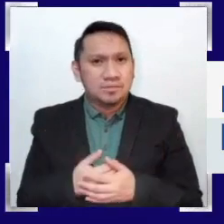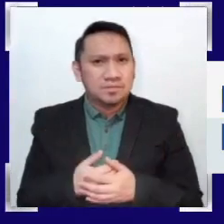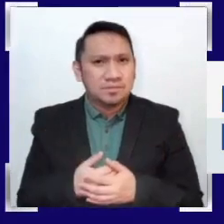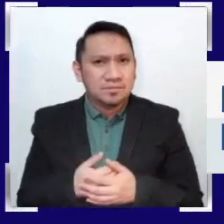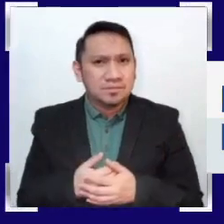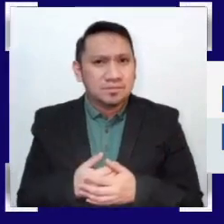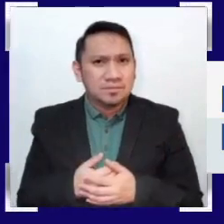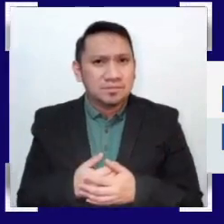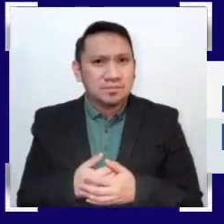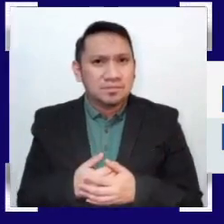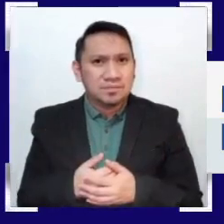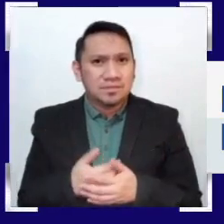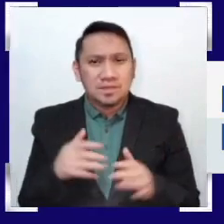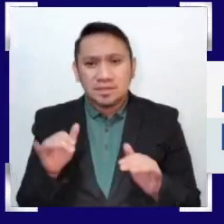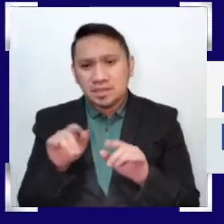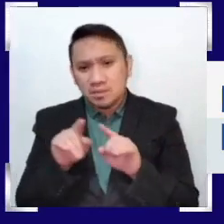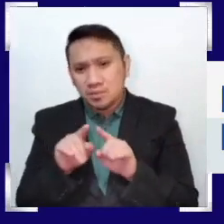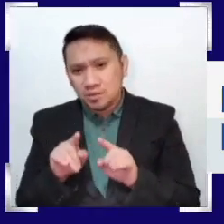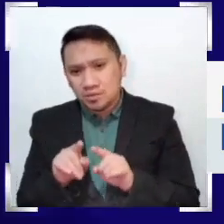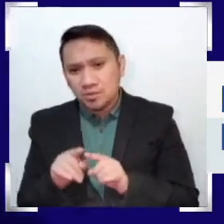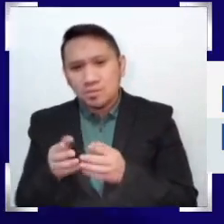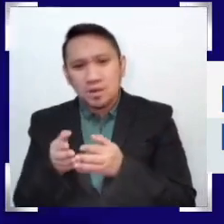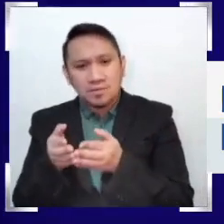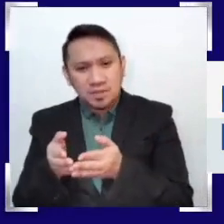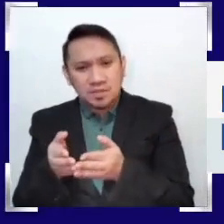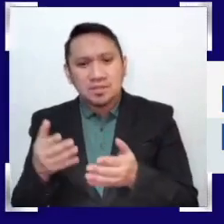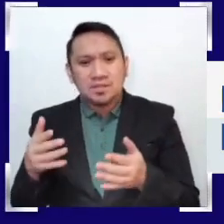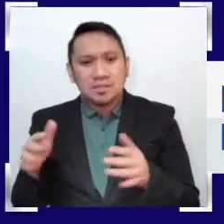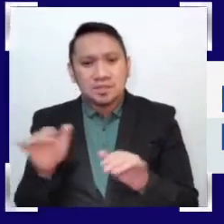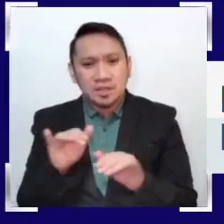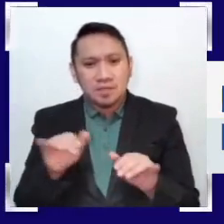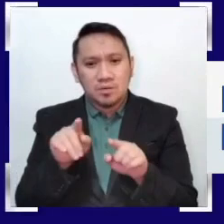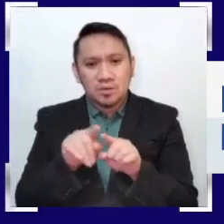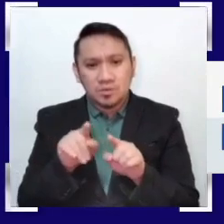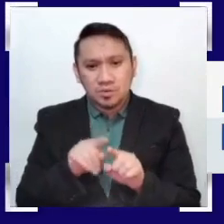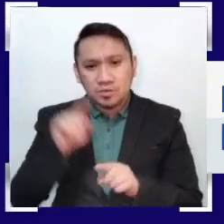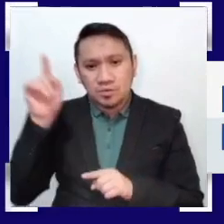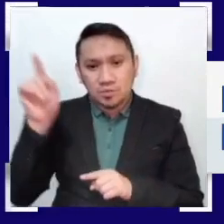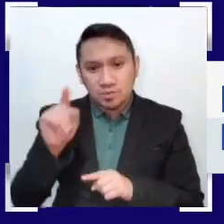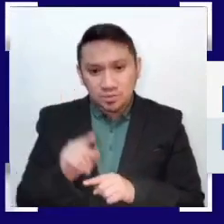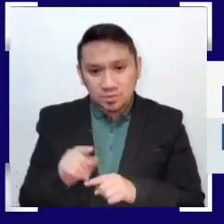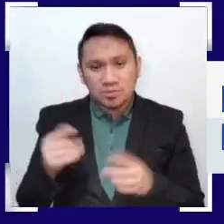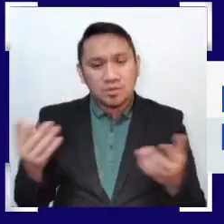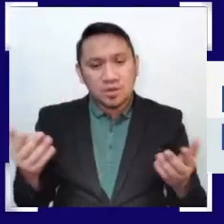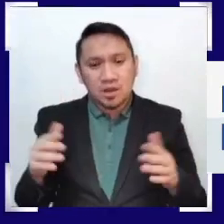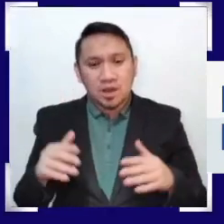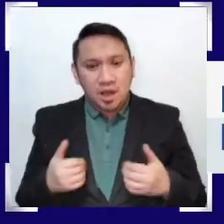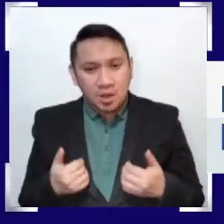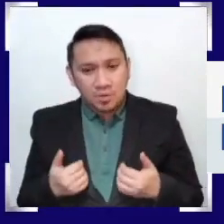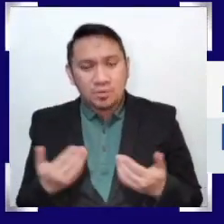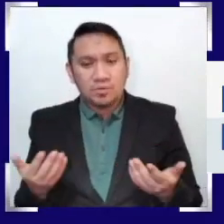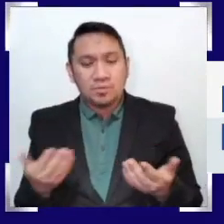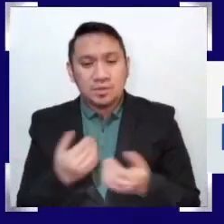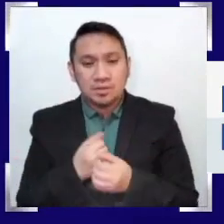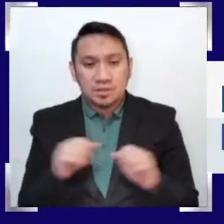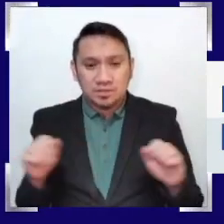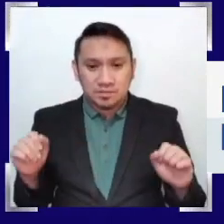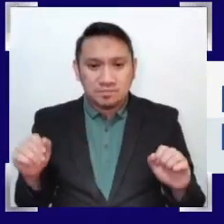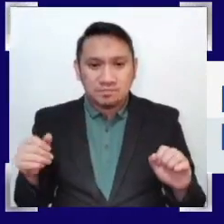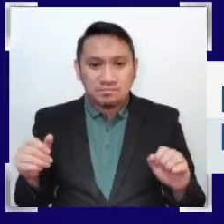po, tinatamaan ang nagbigla. How much more yung nasa ibabaw? Baka hindi bubuhayin.